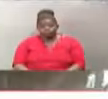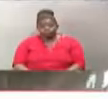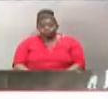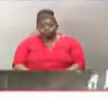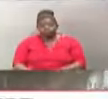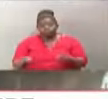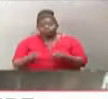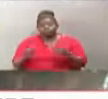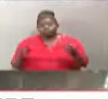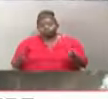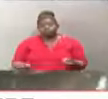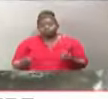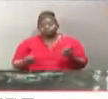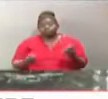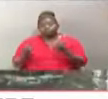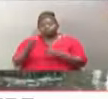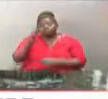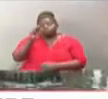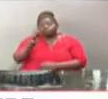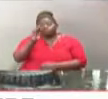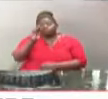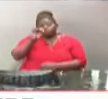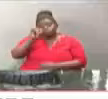Babadde bazitambuliza ku motoka namba UBG